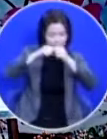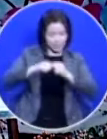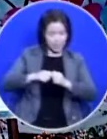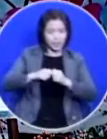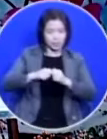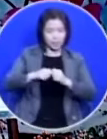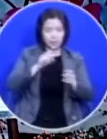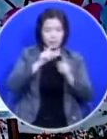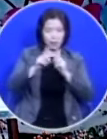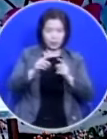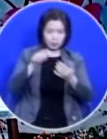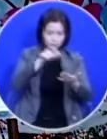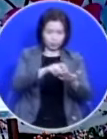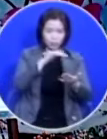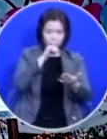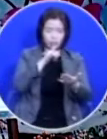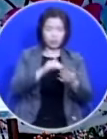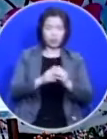있는 성경인